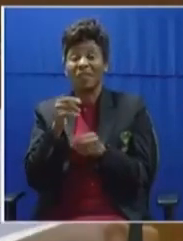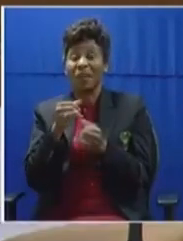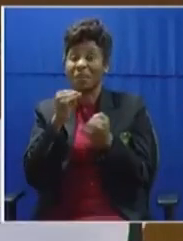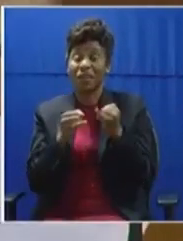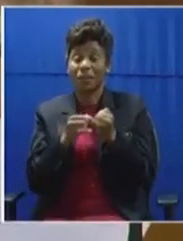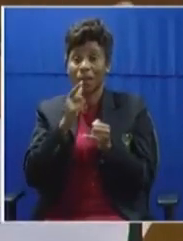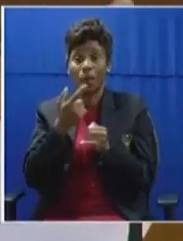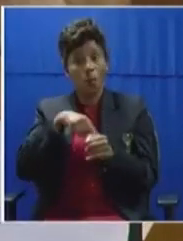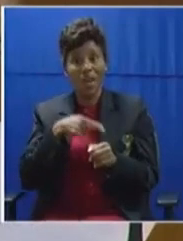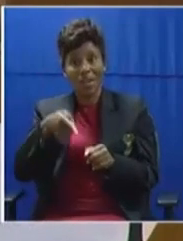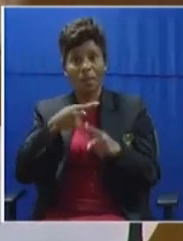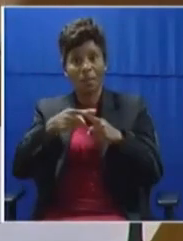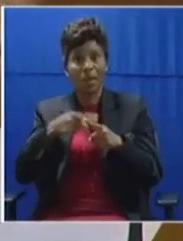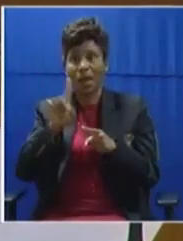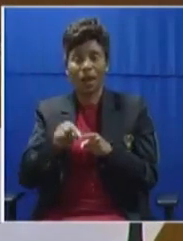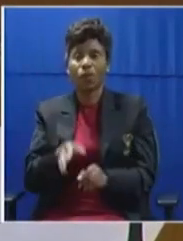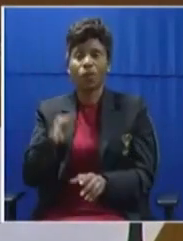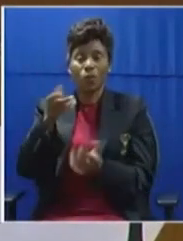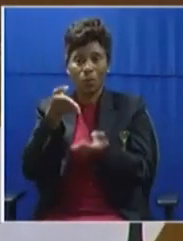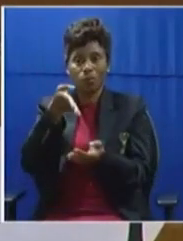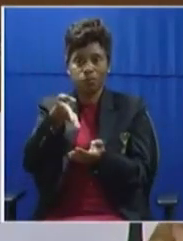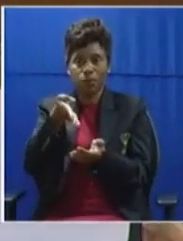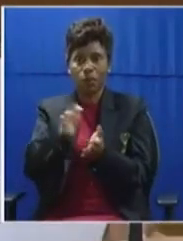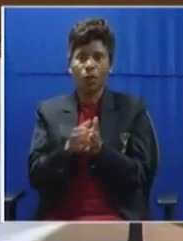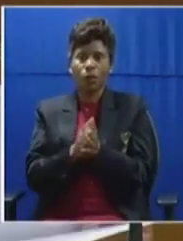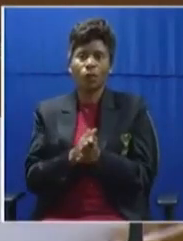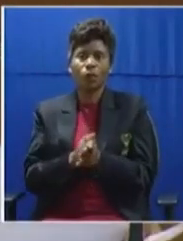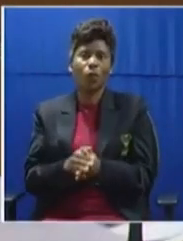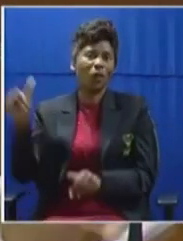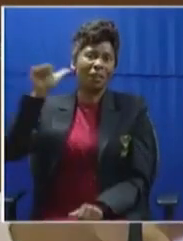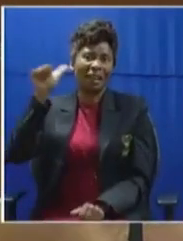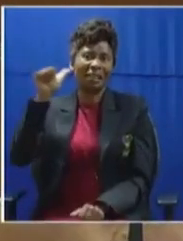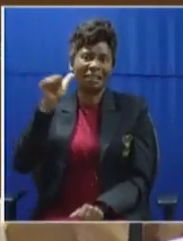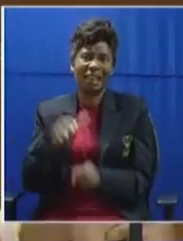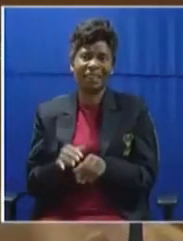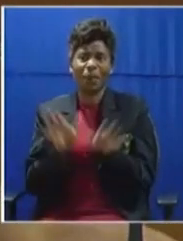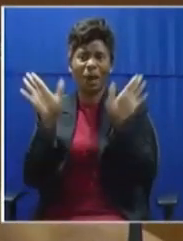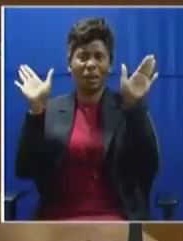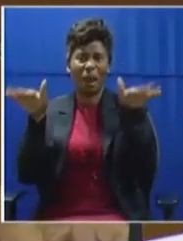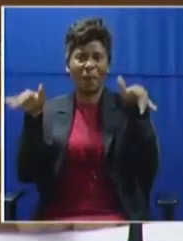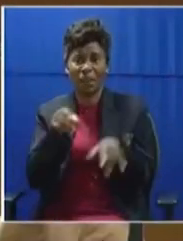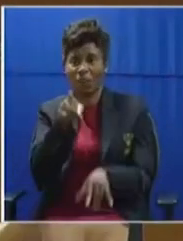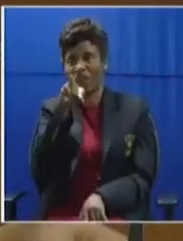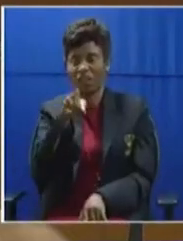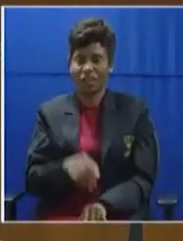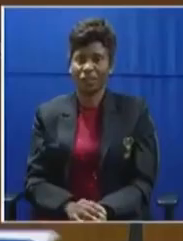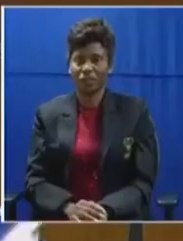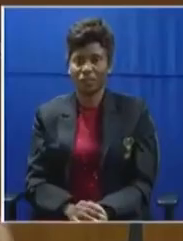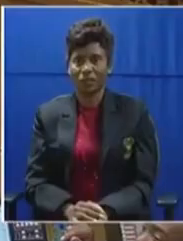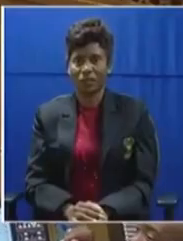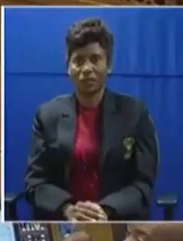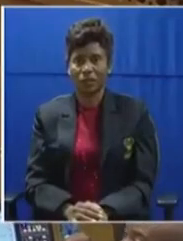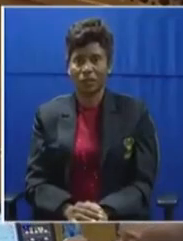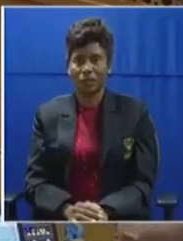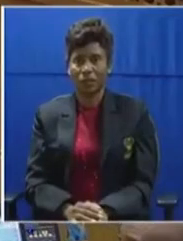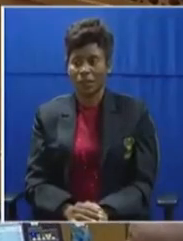wena uzohlalela ukurasa nokusiphaphela la. Chair. Siyabonga mhlonipheki, your time has expired.